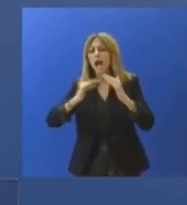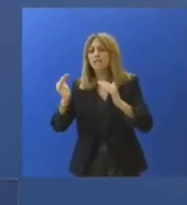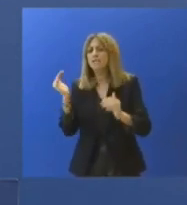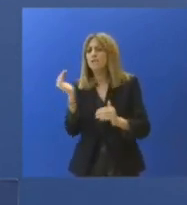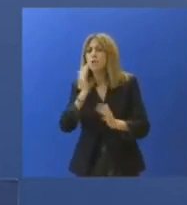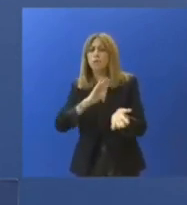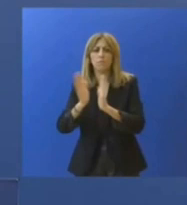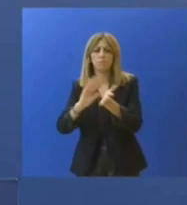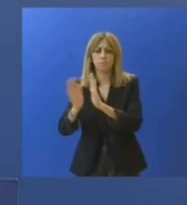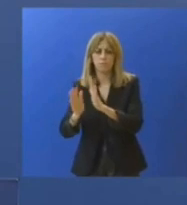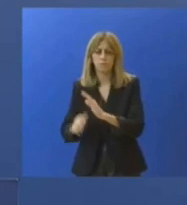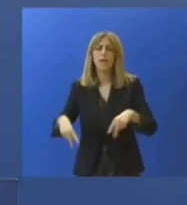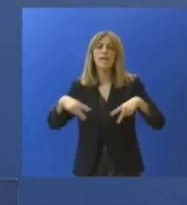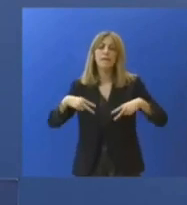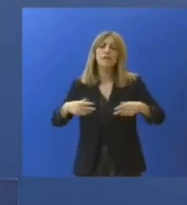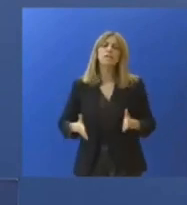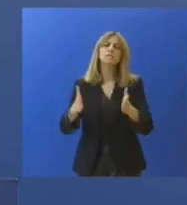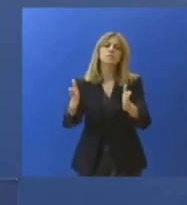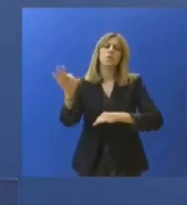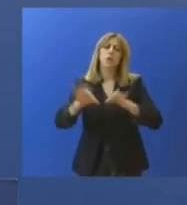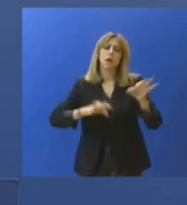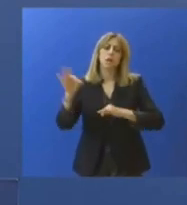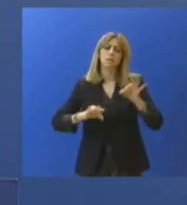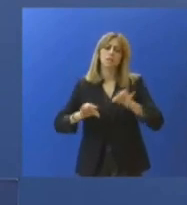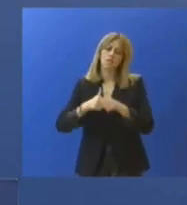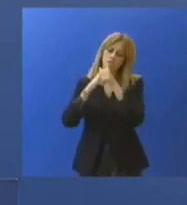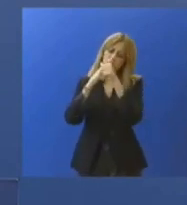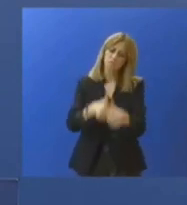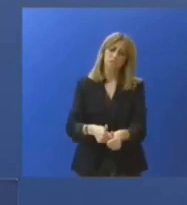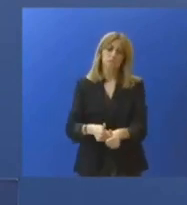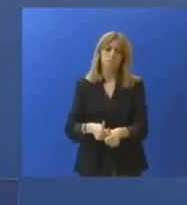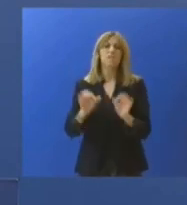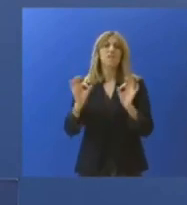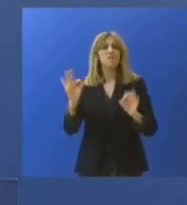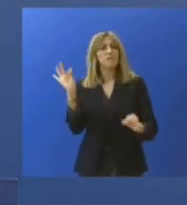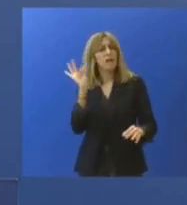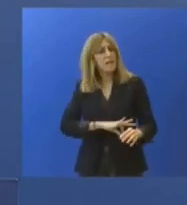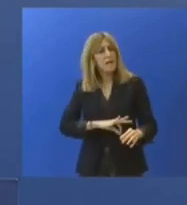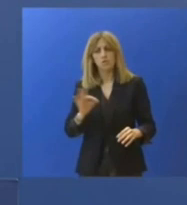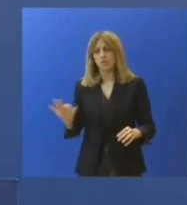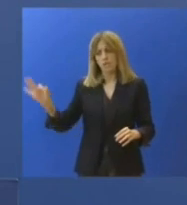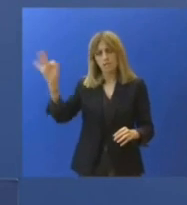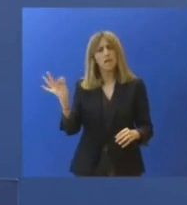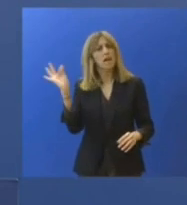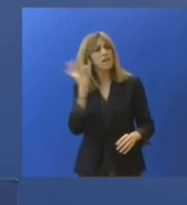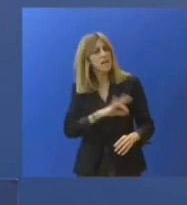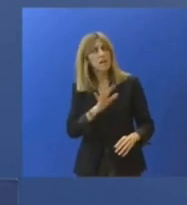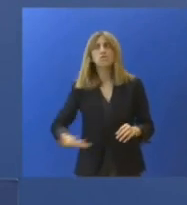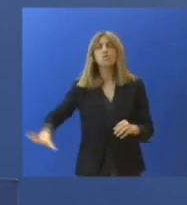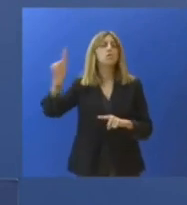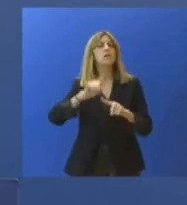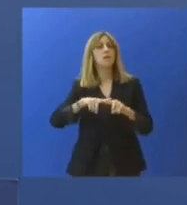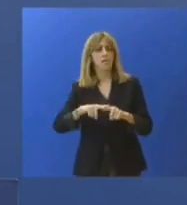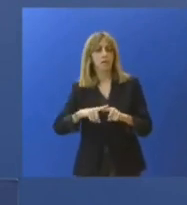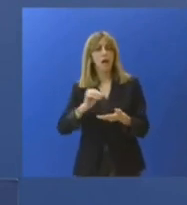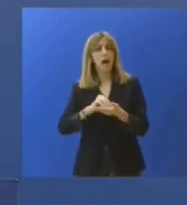της. Το σχέδιο αυτό είναι προς όφελος της χώρας και κυρίως των τοπικών κοινωνιών. Ιδιαίτερα σήμερα, που υπάρχουν σε έξαρση θέματα